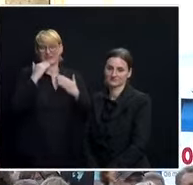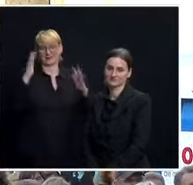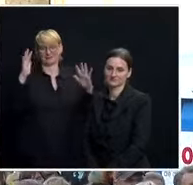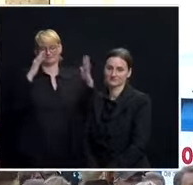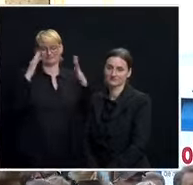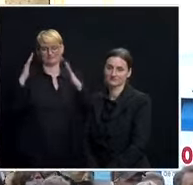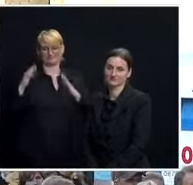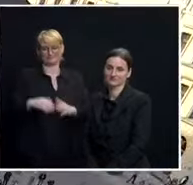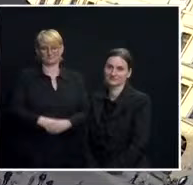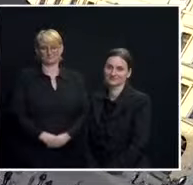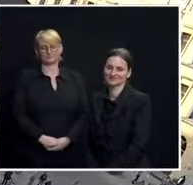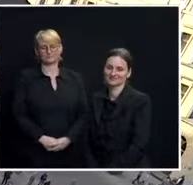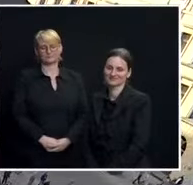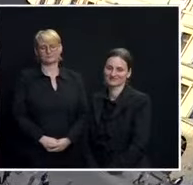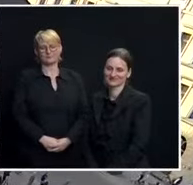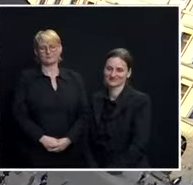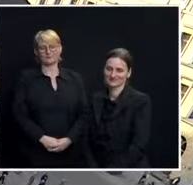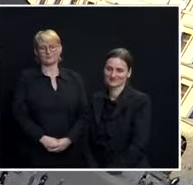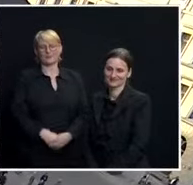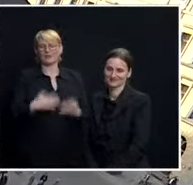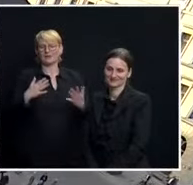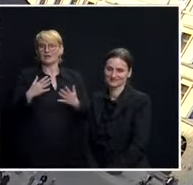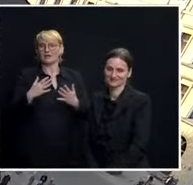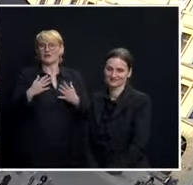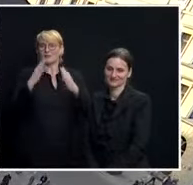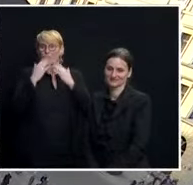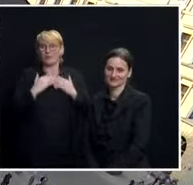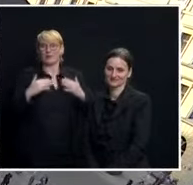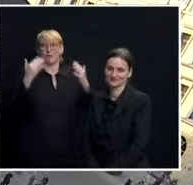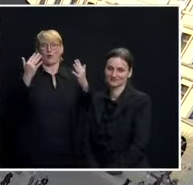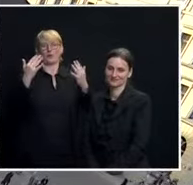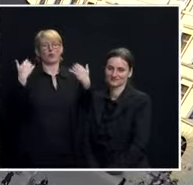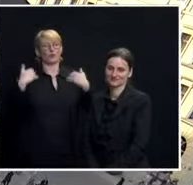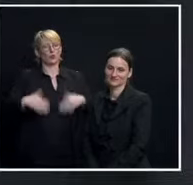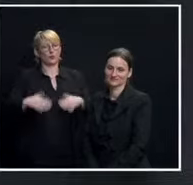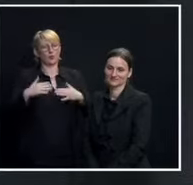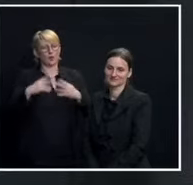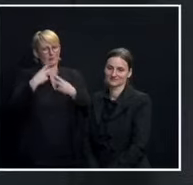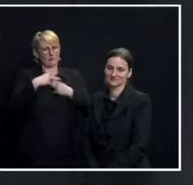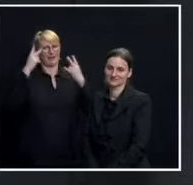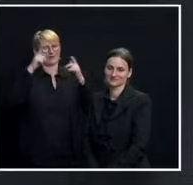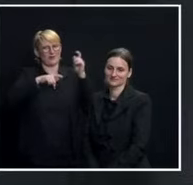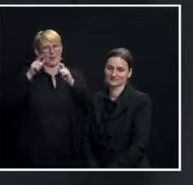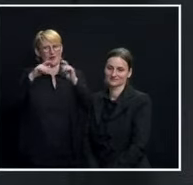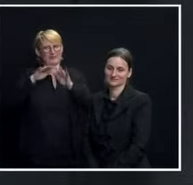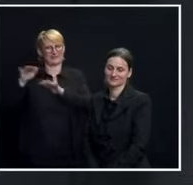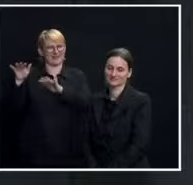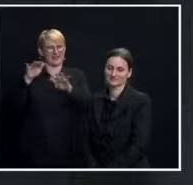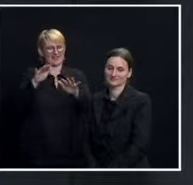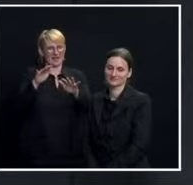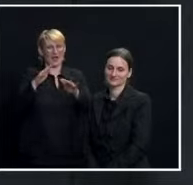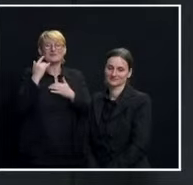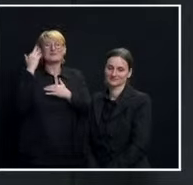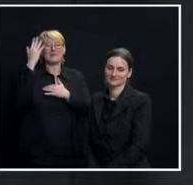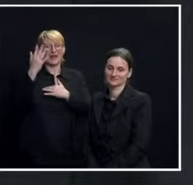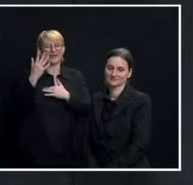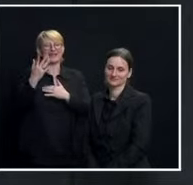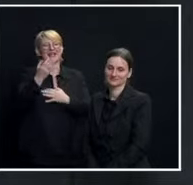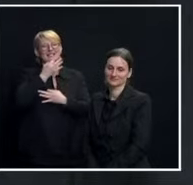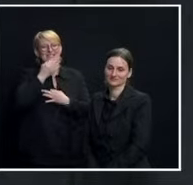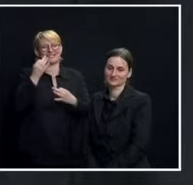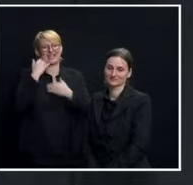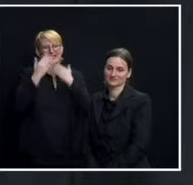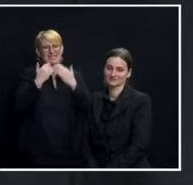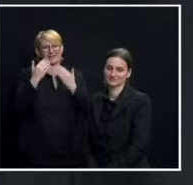prominent besetztes Publikum. Wer alles da ist, das erzählen wir Ihnen gleich. Jetzt aber erstmal ein paar Bilder